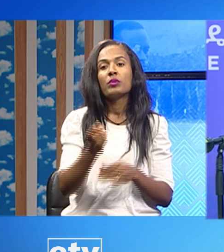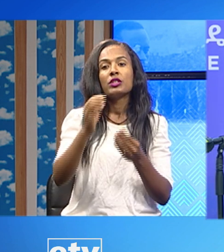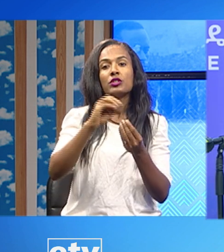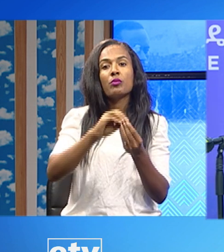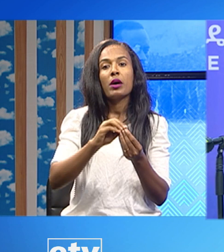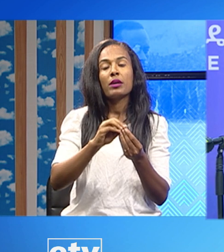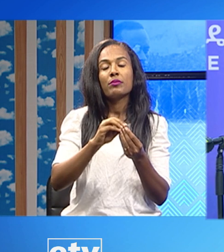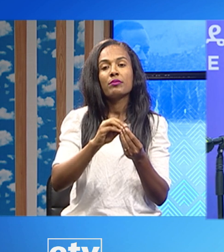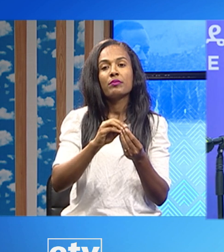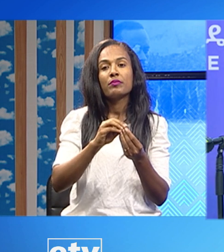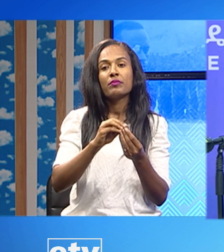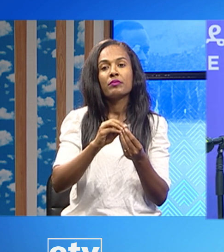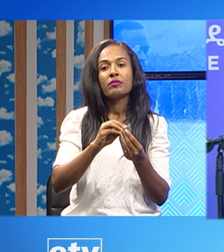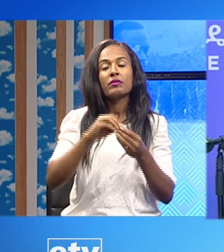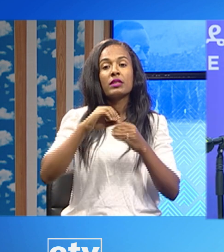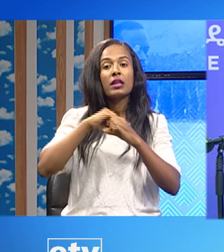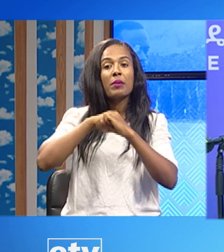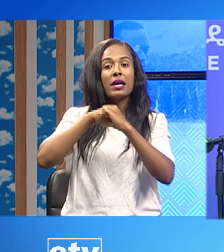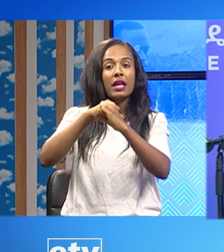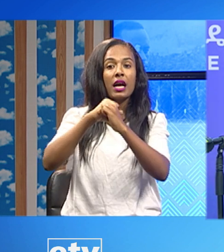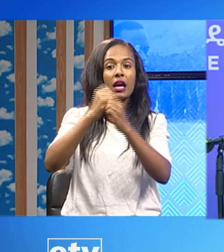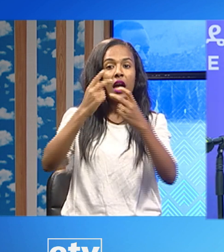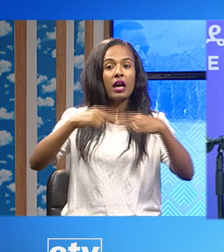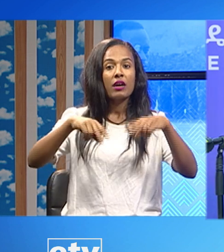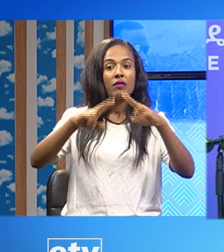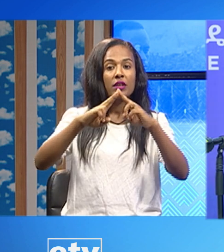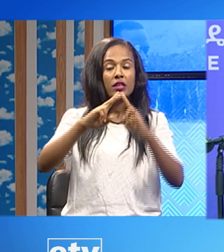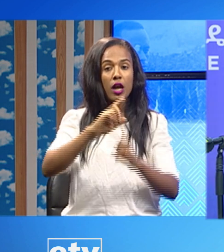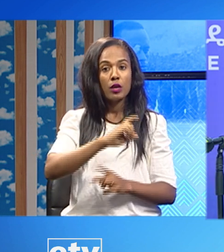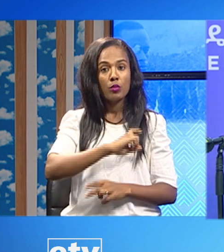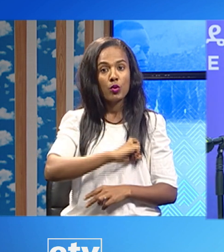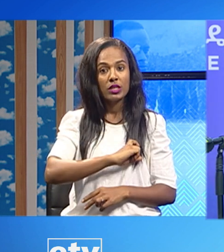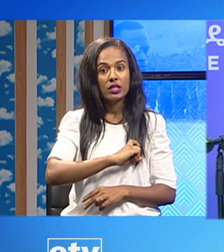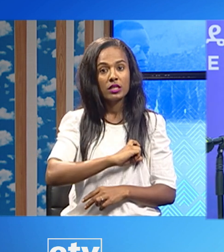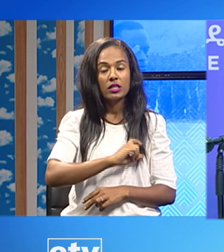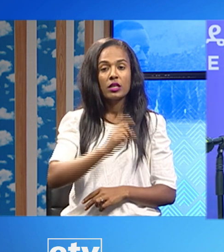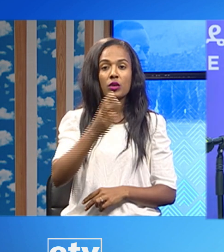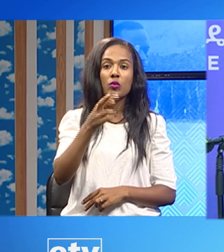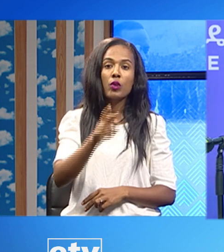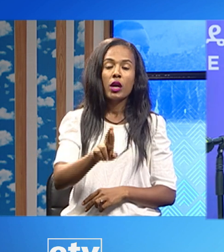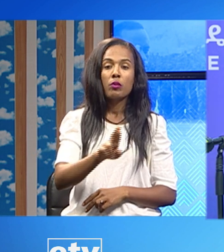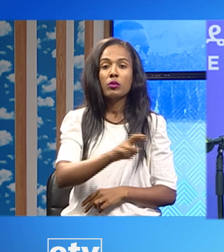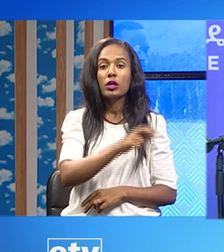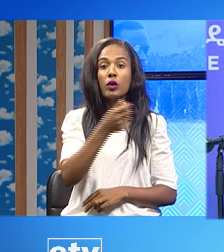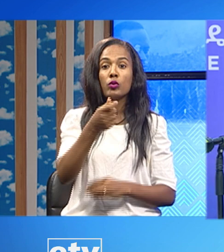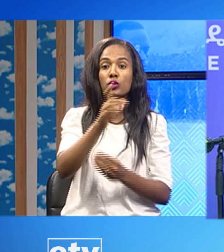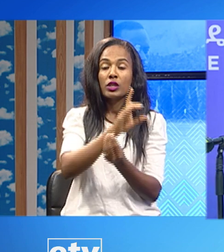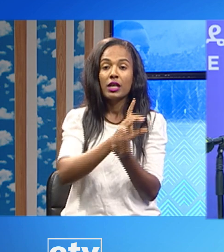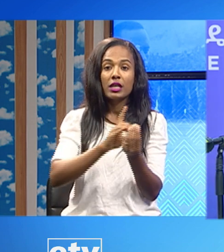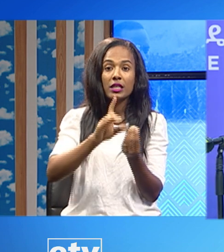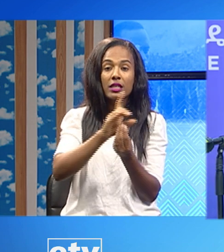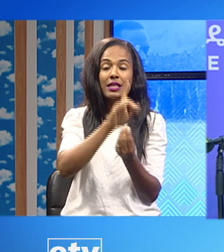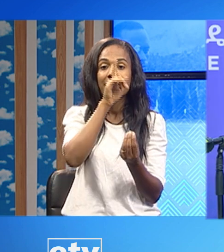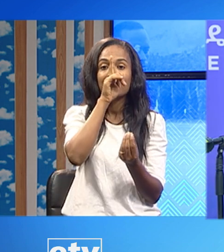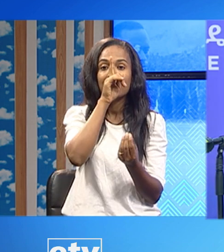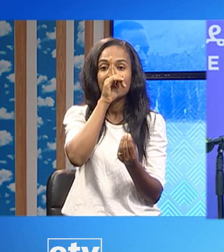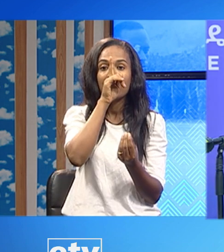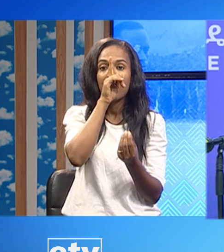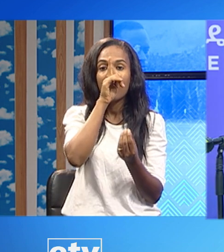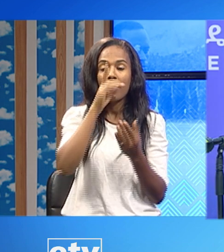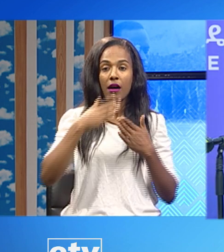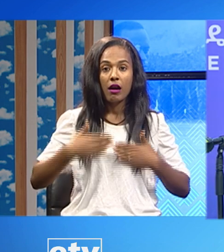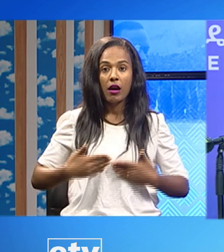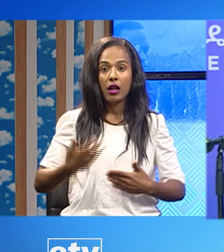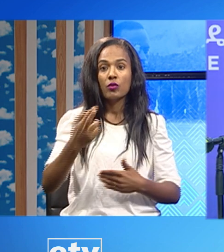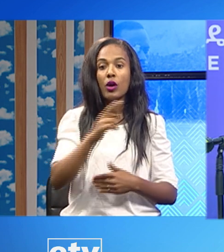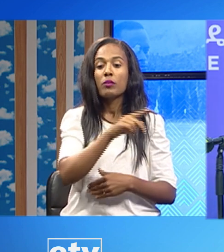በተጨማሪም ከመከላከያ ከፌደራል ፖሊስ ወይም ሌሎች የክልል የጸጥታ አካላት ወይም